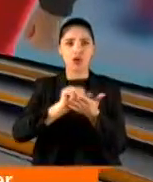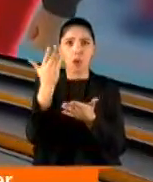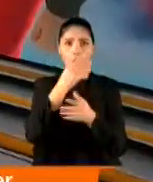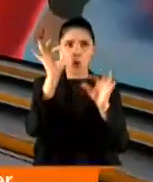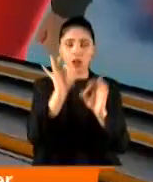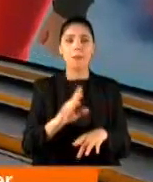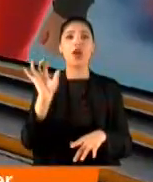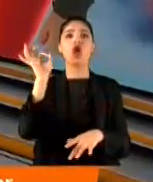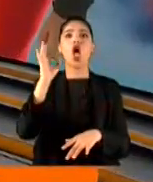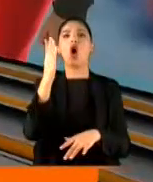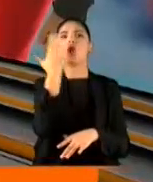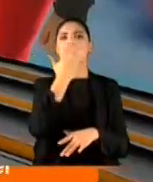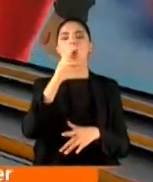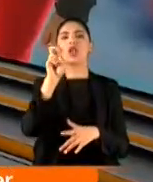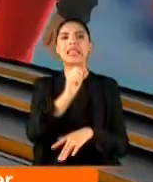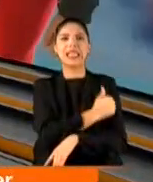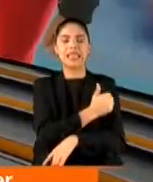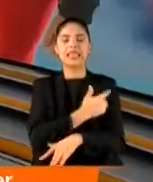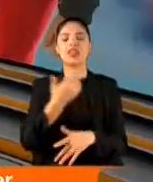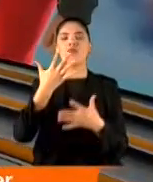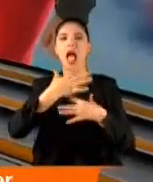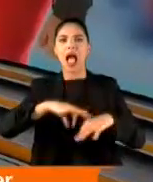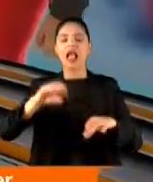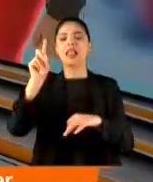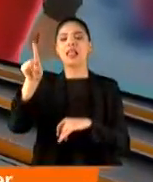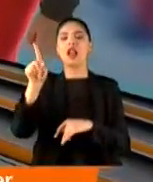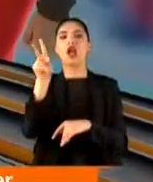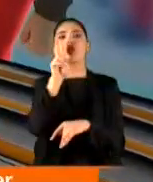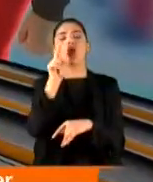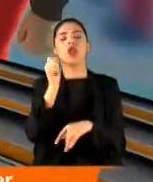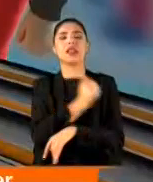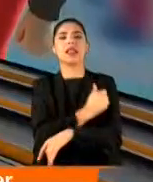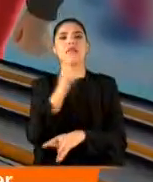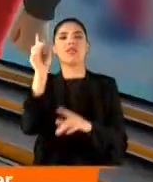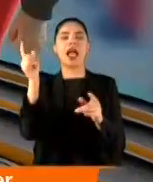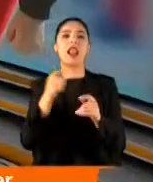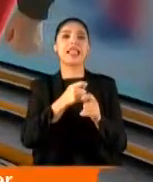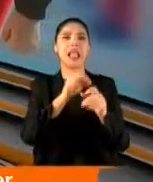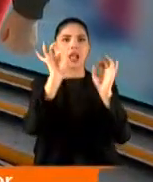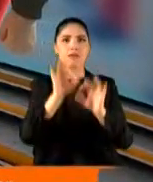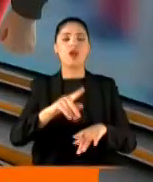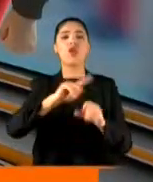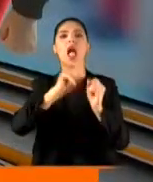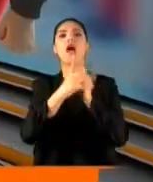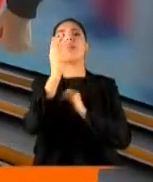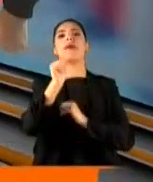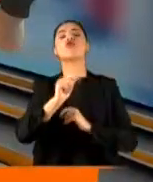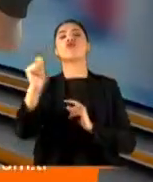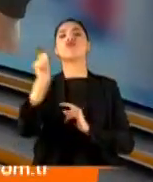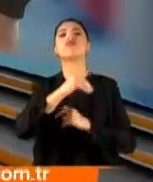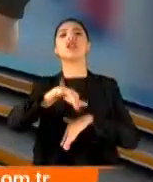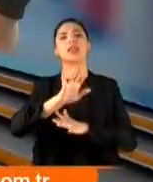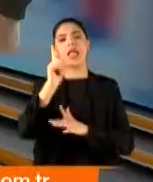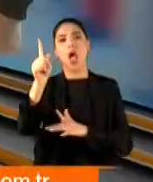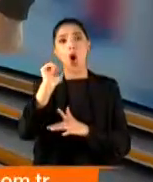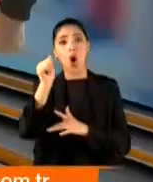başladı. Ortaokulda 8'ler, lisede hazırlık ve son sınıflar bugün ders başındaydı. Tabii eskisi gibi haftada 5 gün değil artık okul. Ama